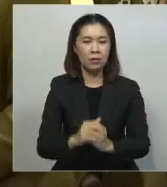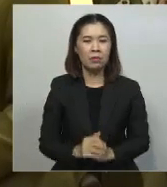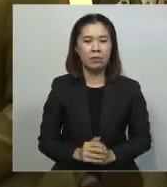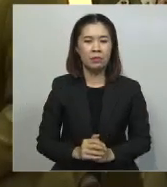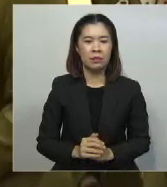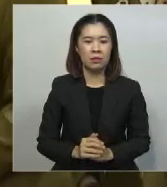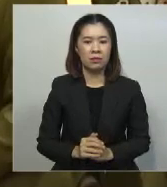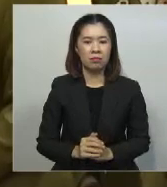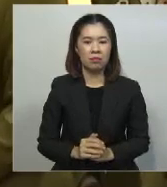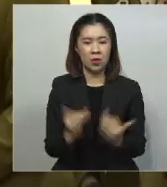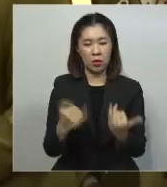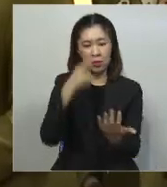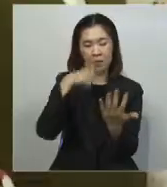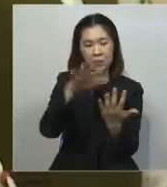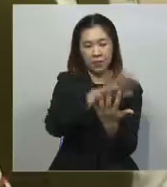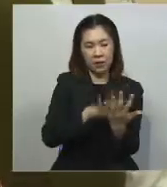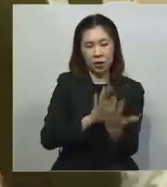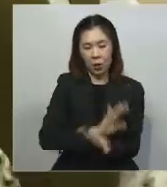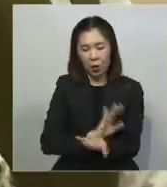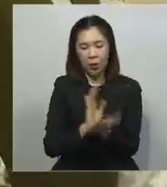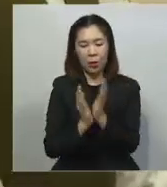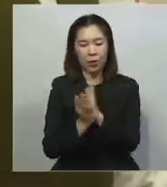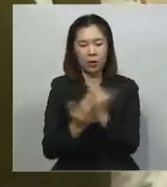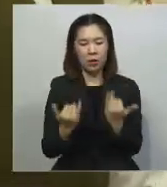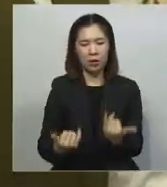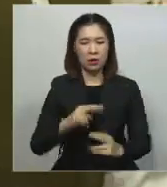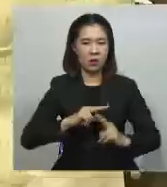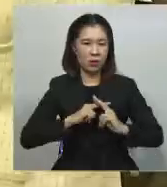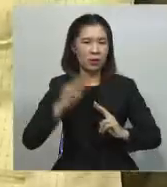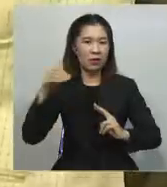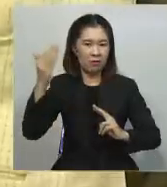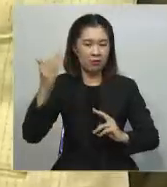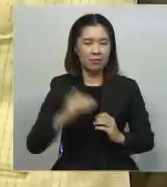ะในช่วงของการเปลี่ยนแปลงประเทศต้องเริ่มที่ตัวเราก่อนค่ะ